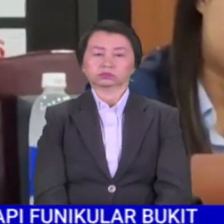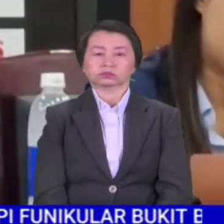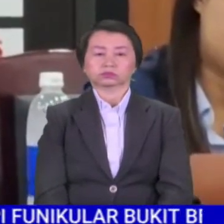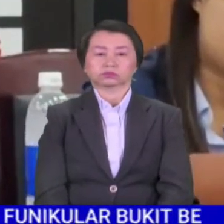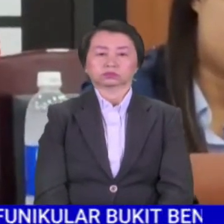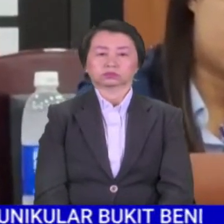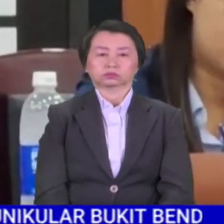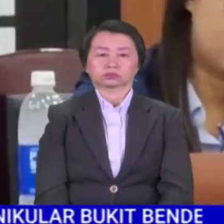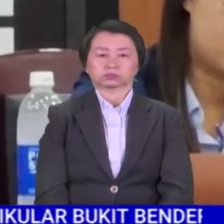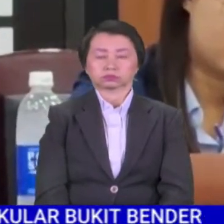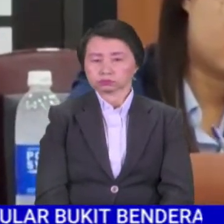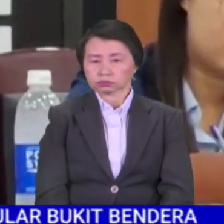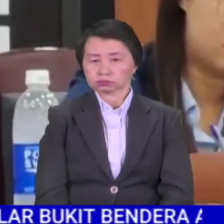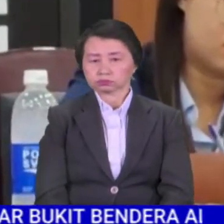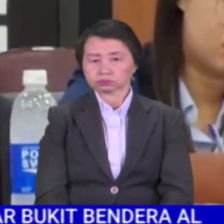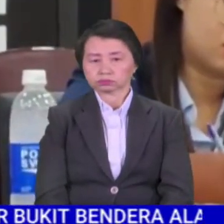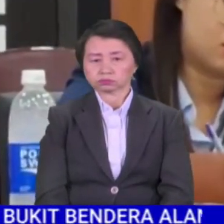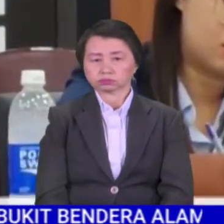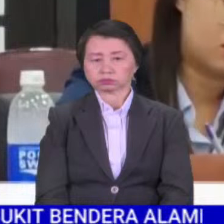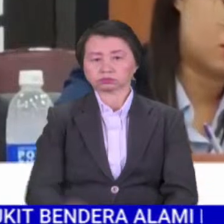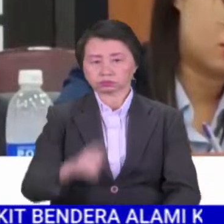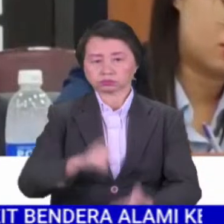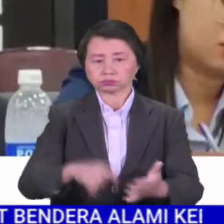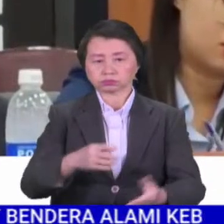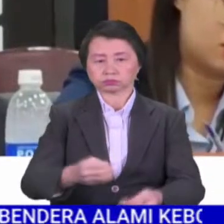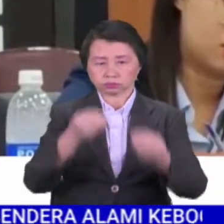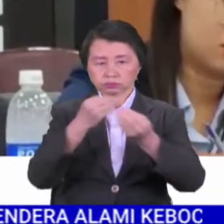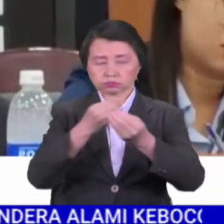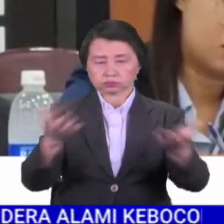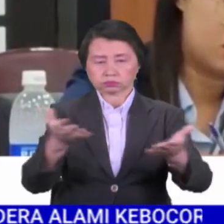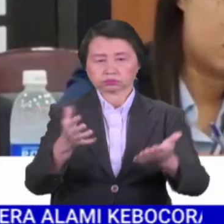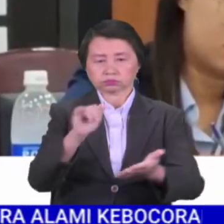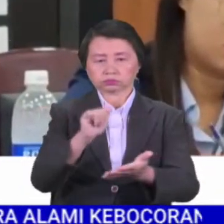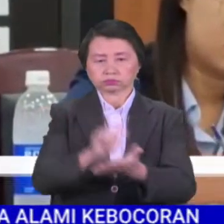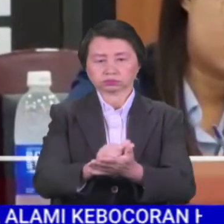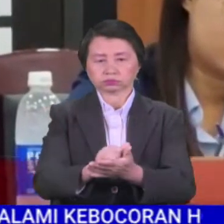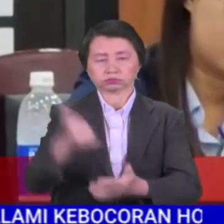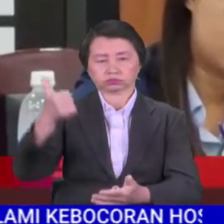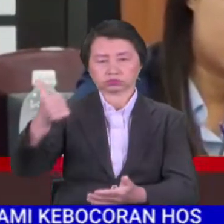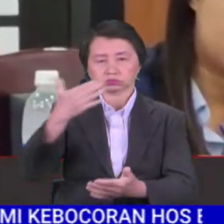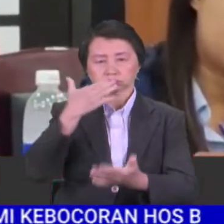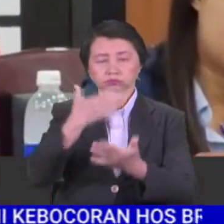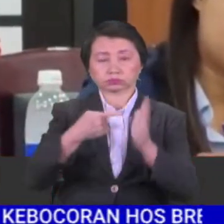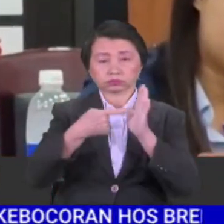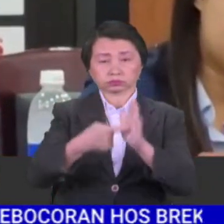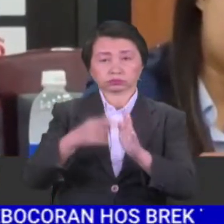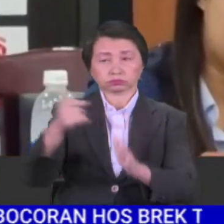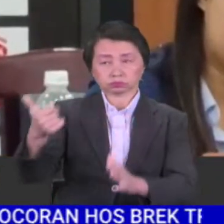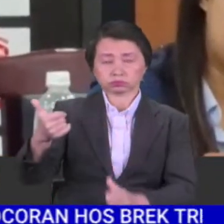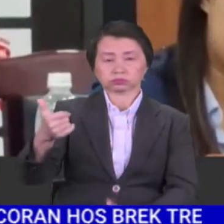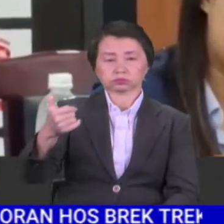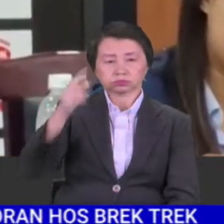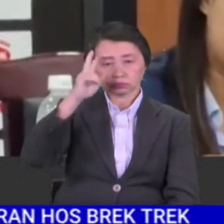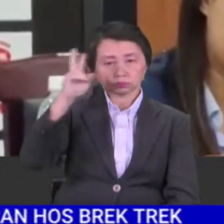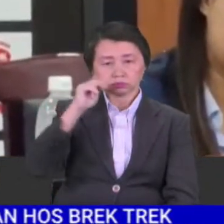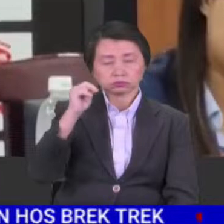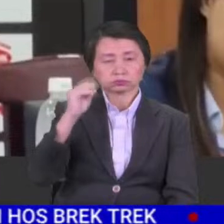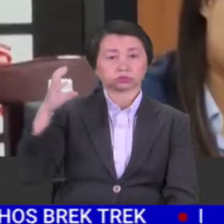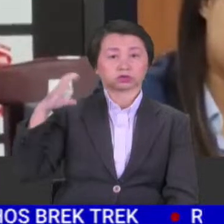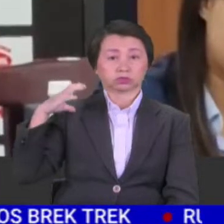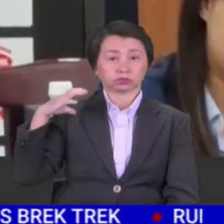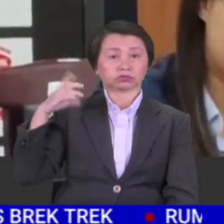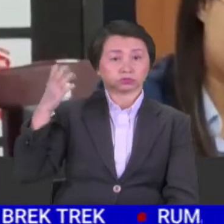Now, what have been done the last few years, it was great performance and result they given to the Vietnam